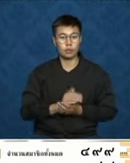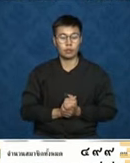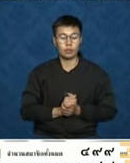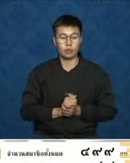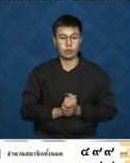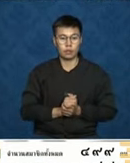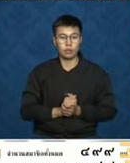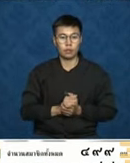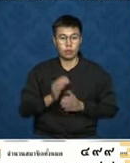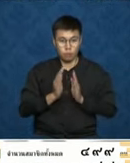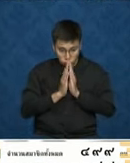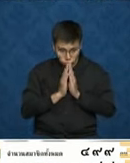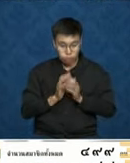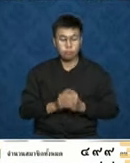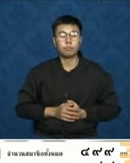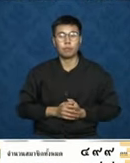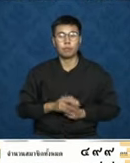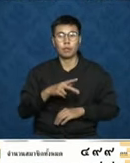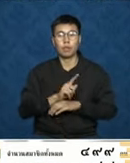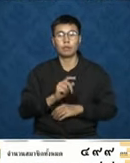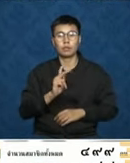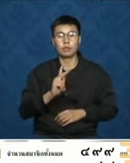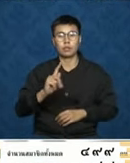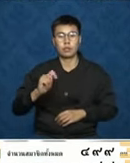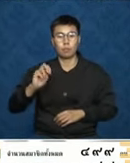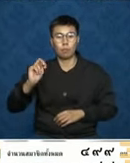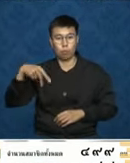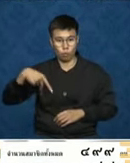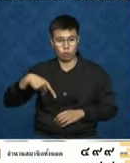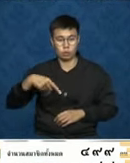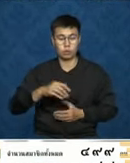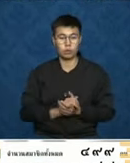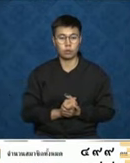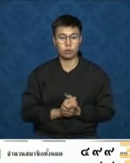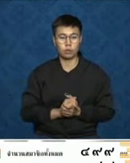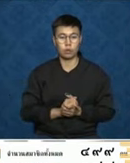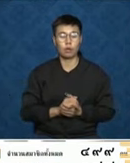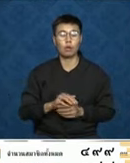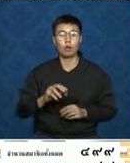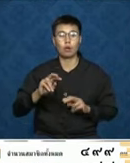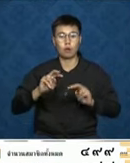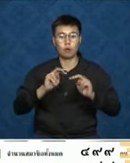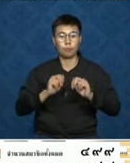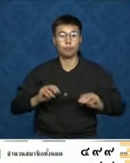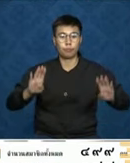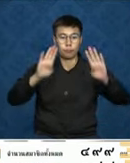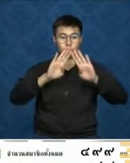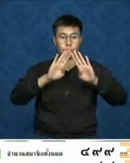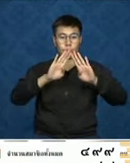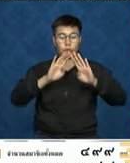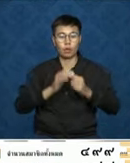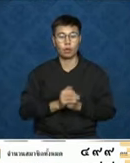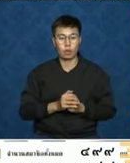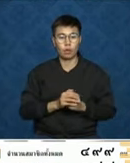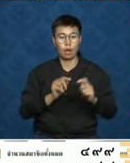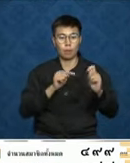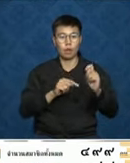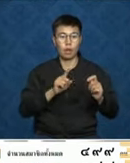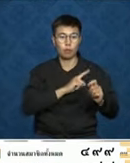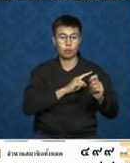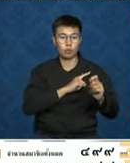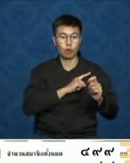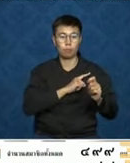ประธานสภาที่เคารพกระผมกิตติพลปานพมาศผู้แทนราษฎรจังหวัดนครปฐมอำเภอบางเลนอำเภอดอนตูมอำเภอกำแพงแสน